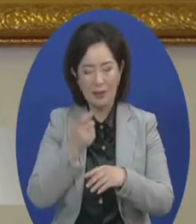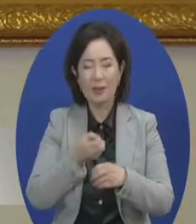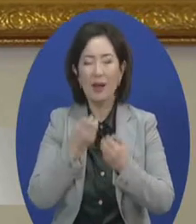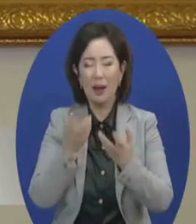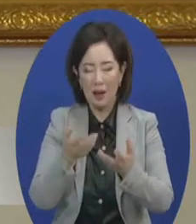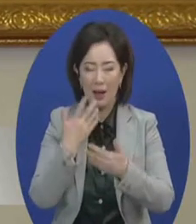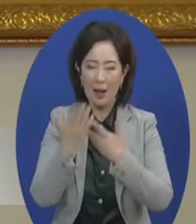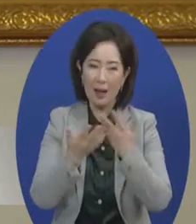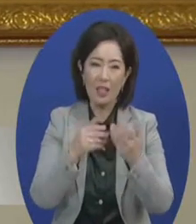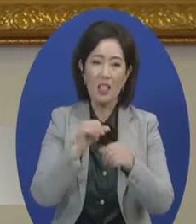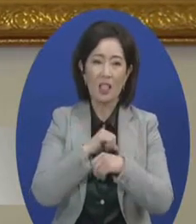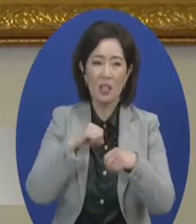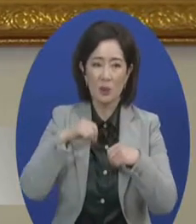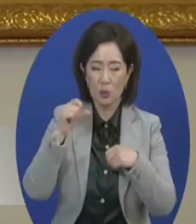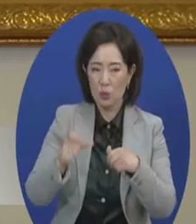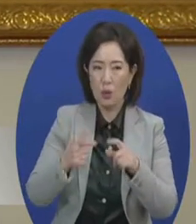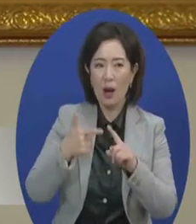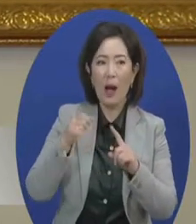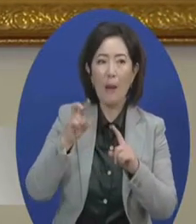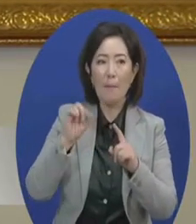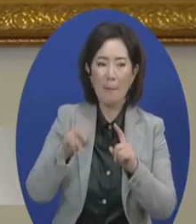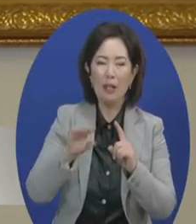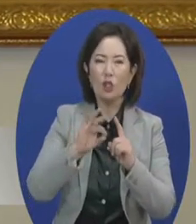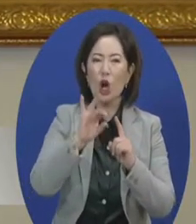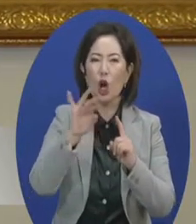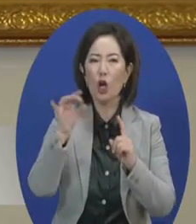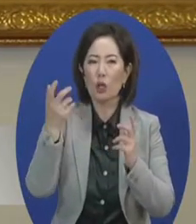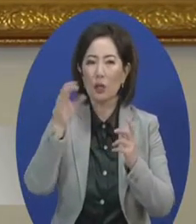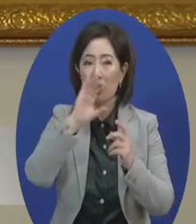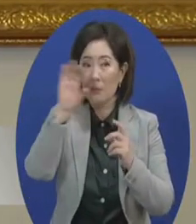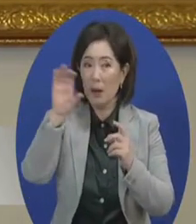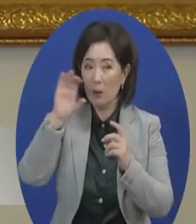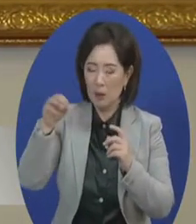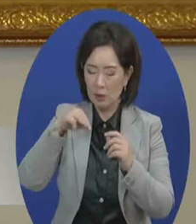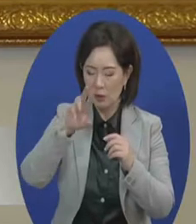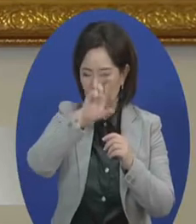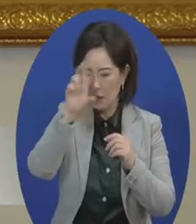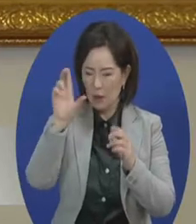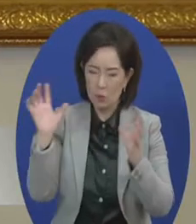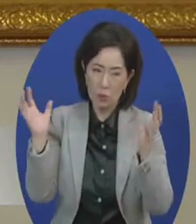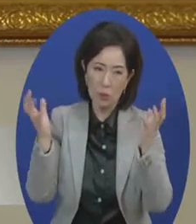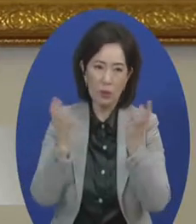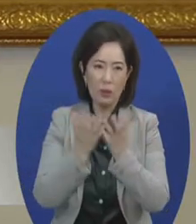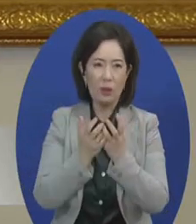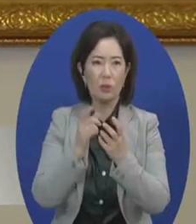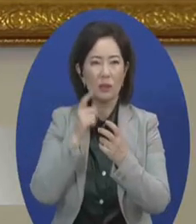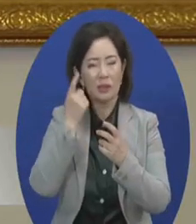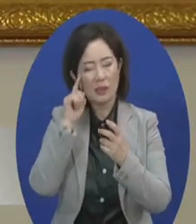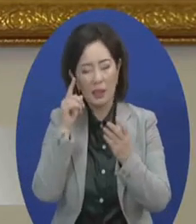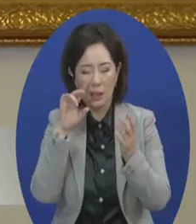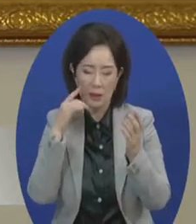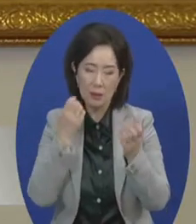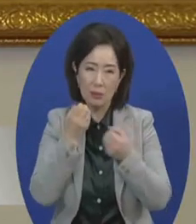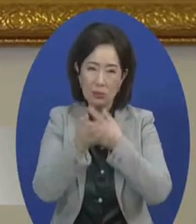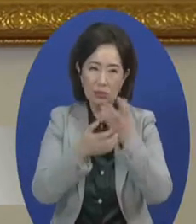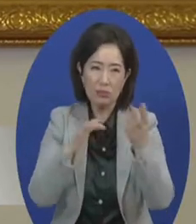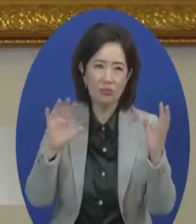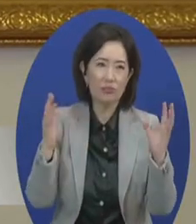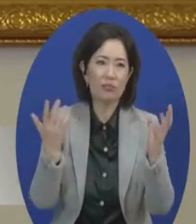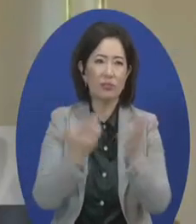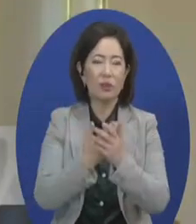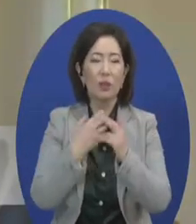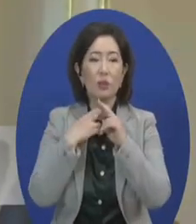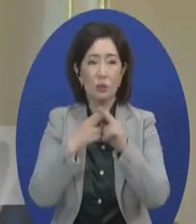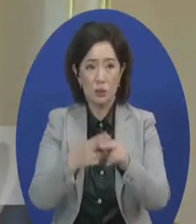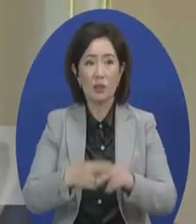санаачлаг гаргаад одоо Иргэн Гамбат болон одоо олон одоо аж ахуй нэгж төрийн бус байгууллагууд ингэж одоо санаачлаг гаргаад бид нар